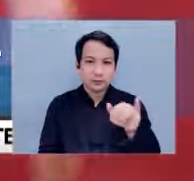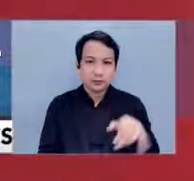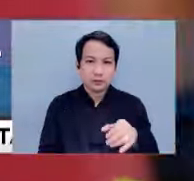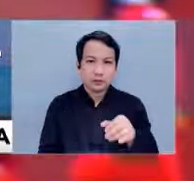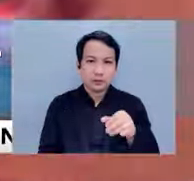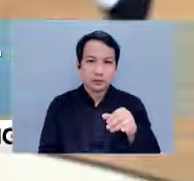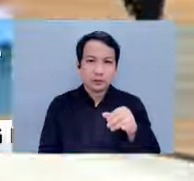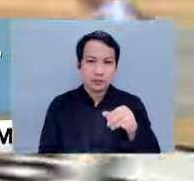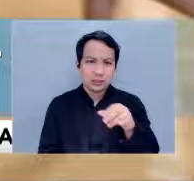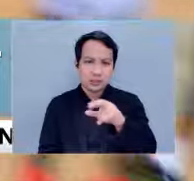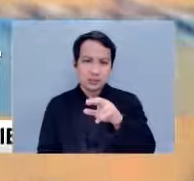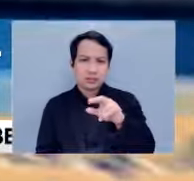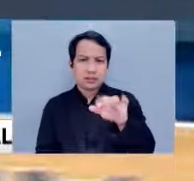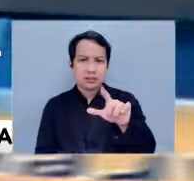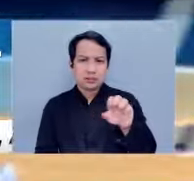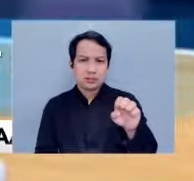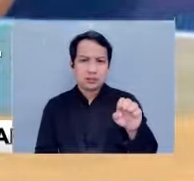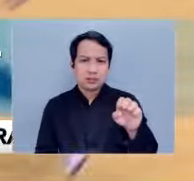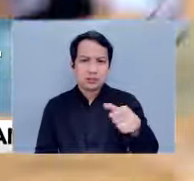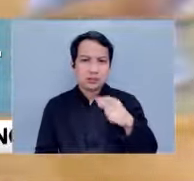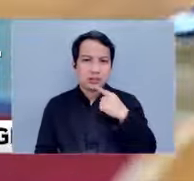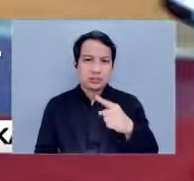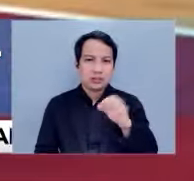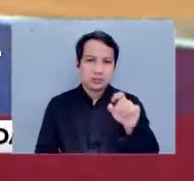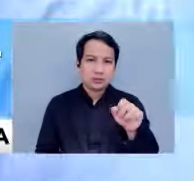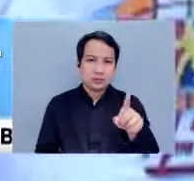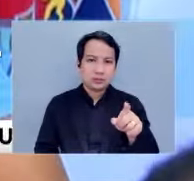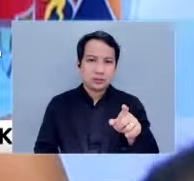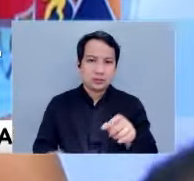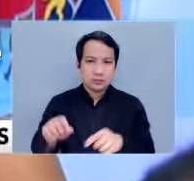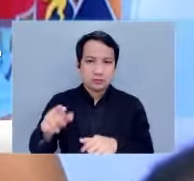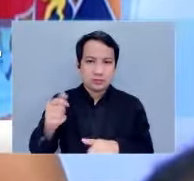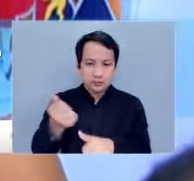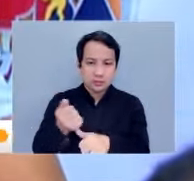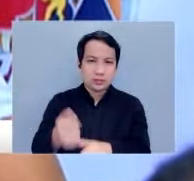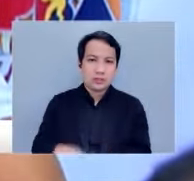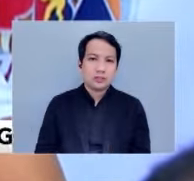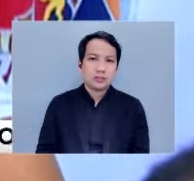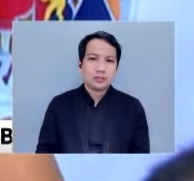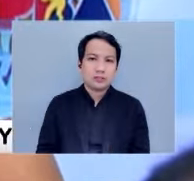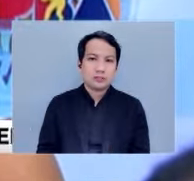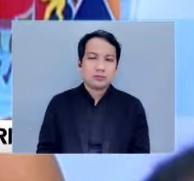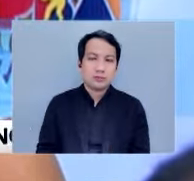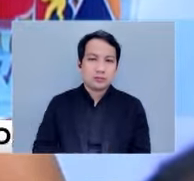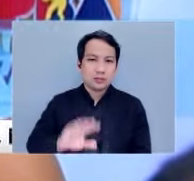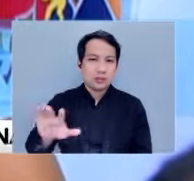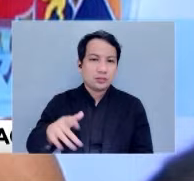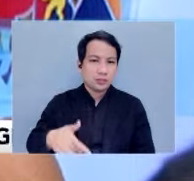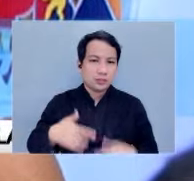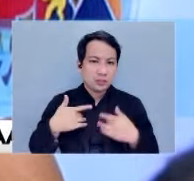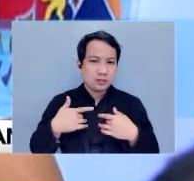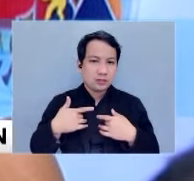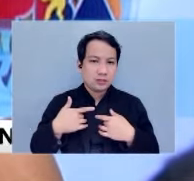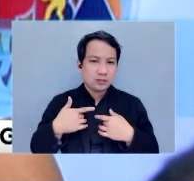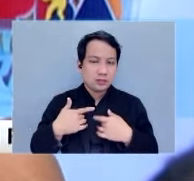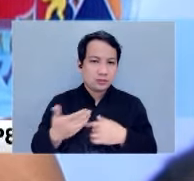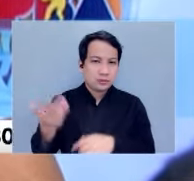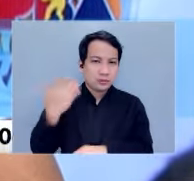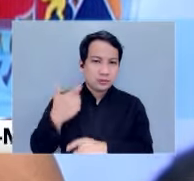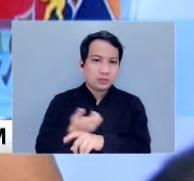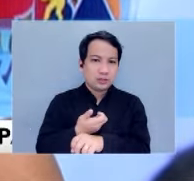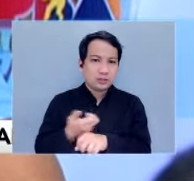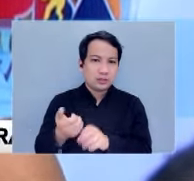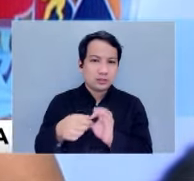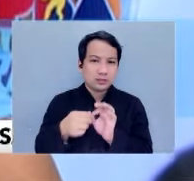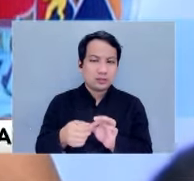35 points at 9 rebounds at 11 assists. It's just the fact of life that we were struggling this conference and a lot of guys